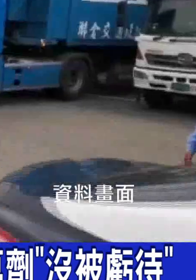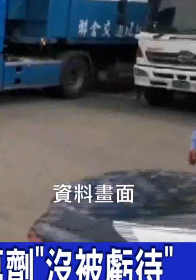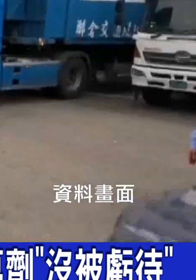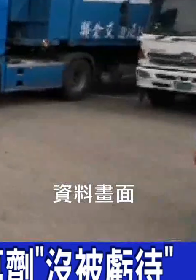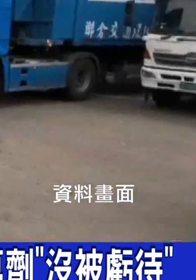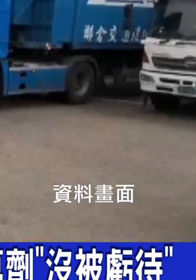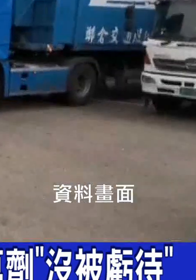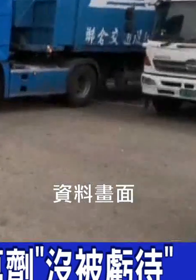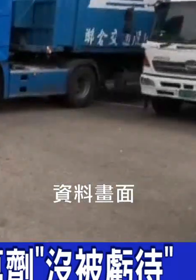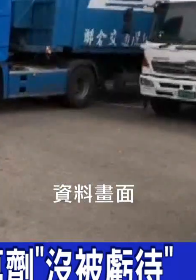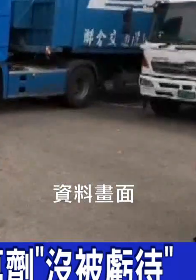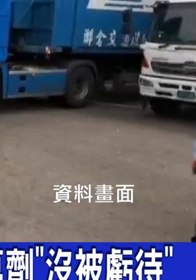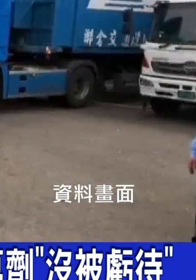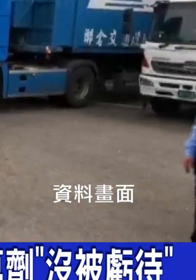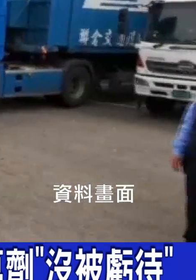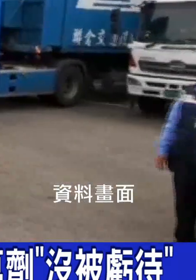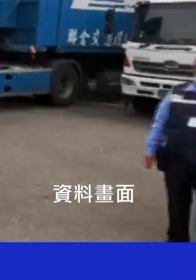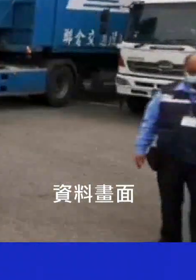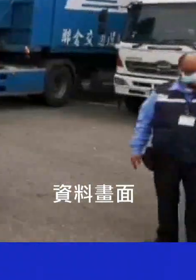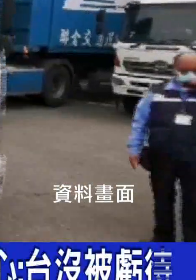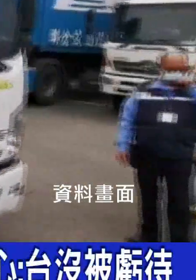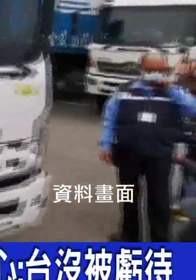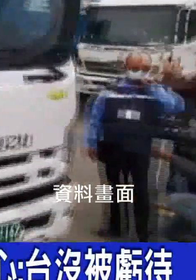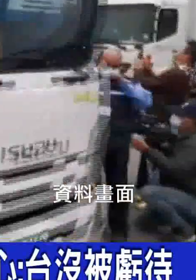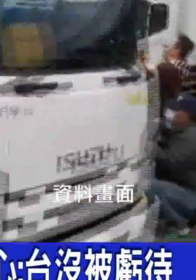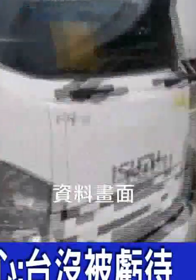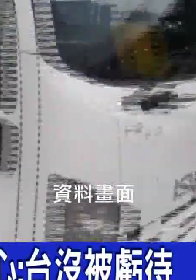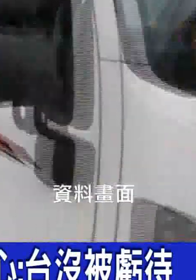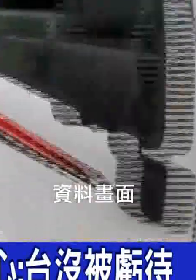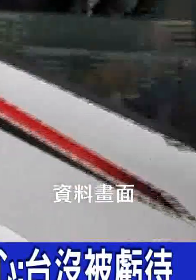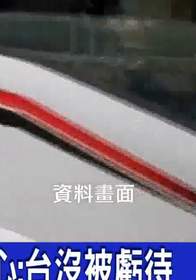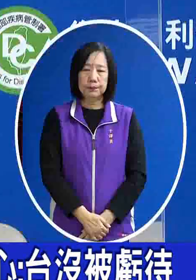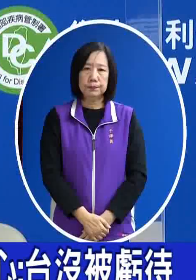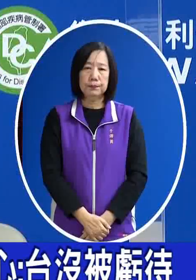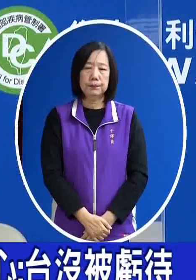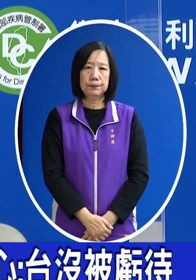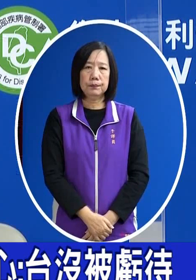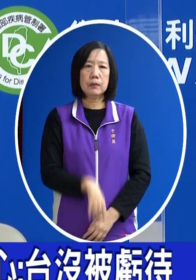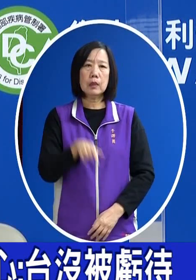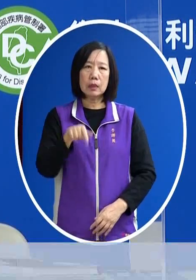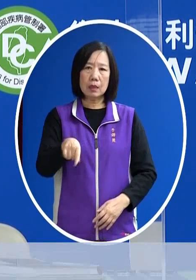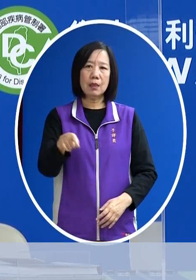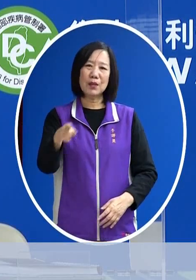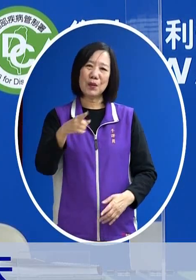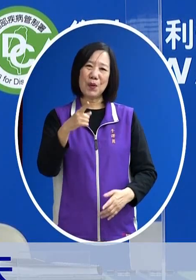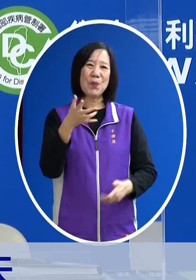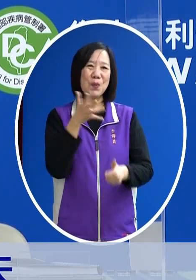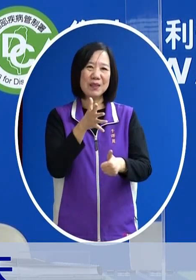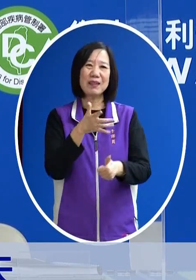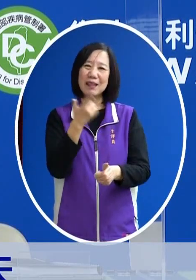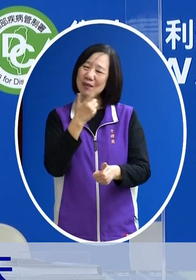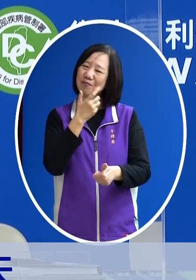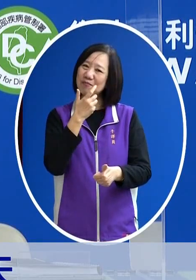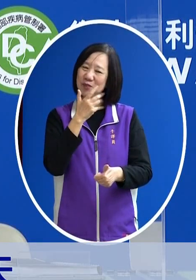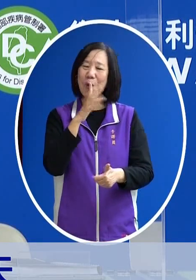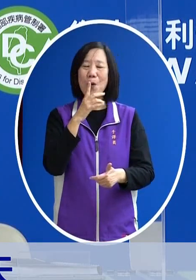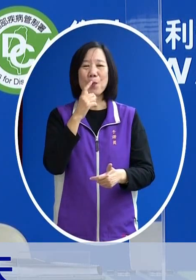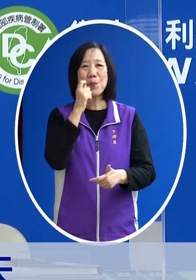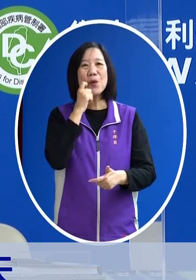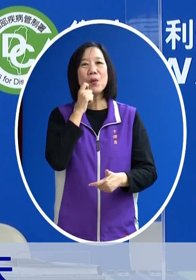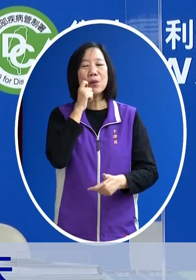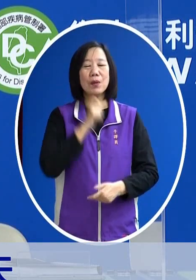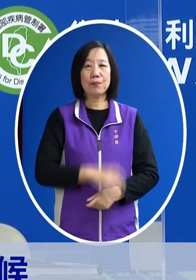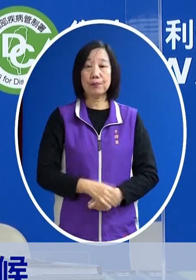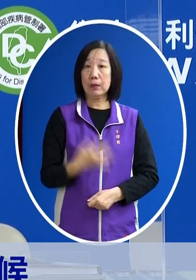了1000万剂，第一批却只送来11.7万剂，引发外界好奇。 这个问题哦，就是我发现前